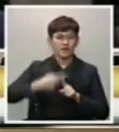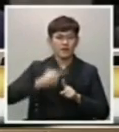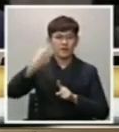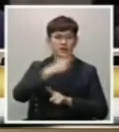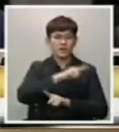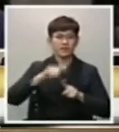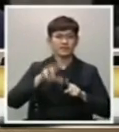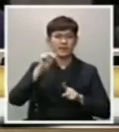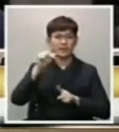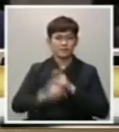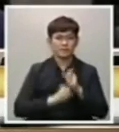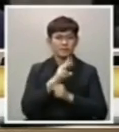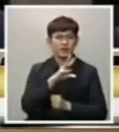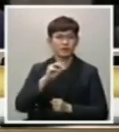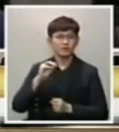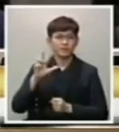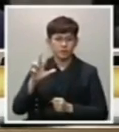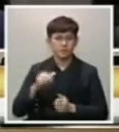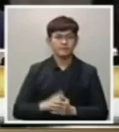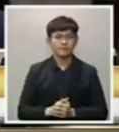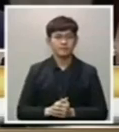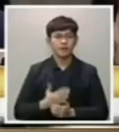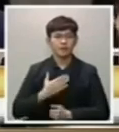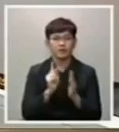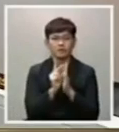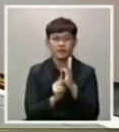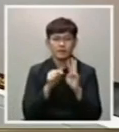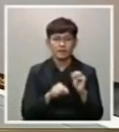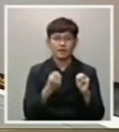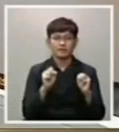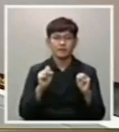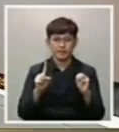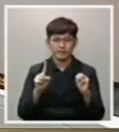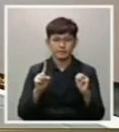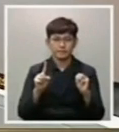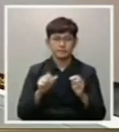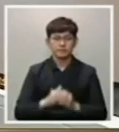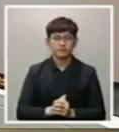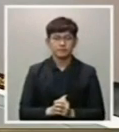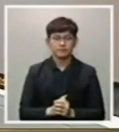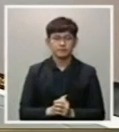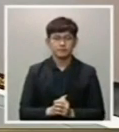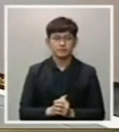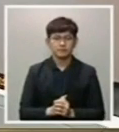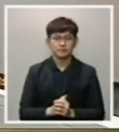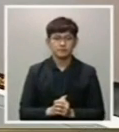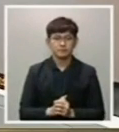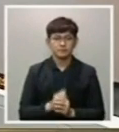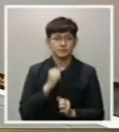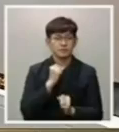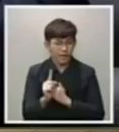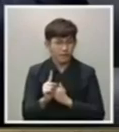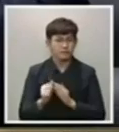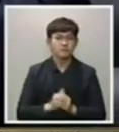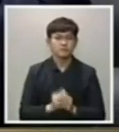รัฐมนตรีในประเด็นคาบเกี่ยวกับผลประโยชน์ทับซ้อนช่วยเหลือพวกพ้องและคาดว่าตลอดทั้งวันนี้นะคะฝ่ายค้านก็จะอภิปร